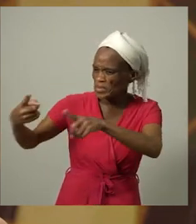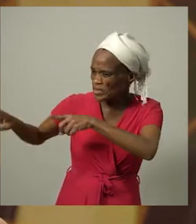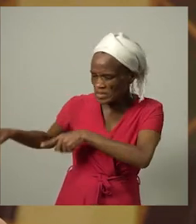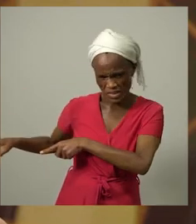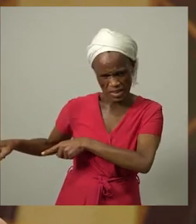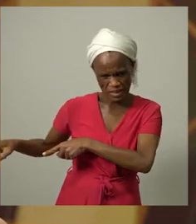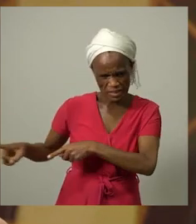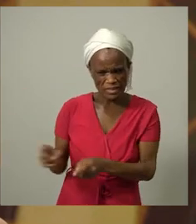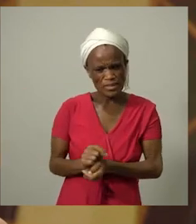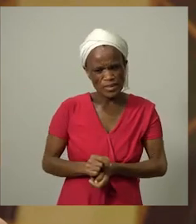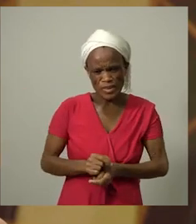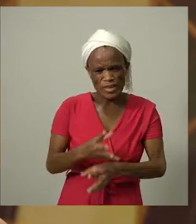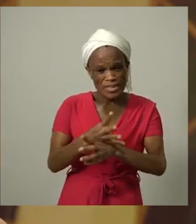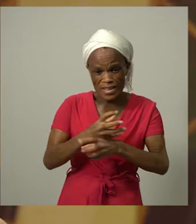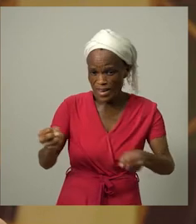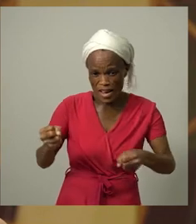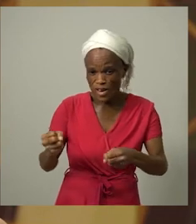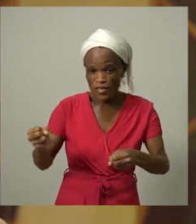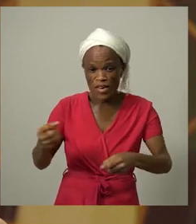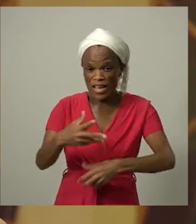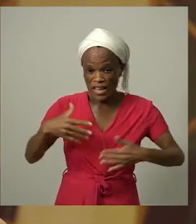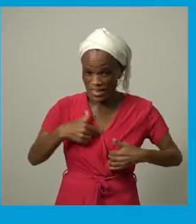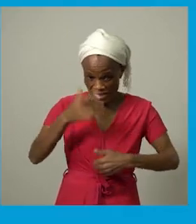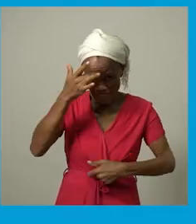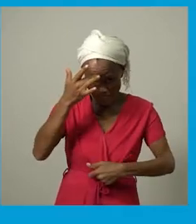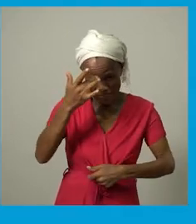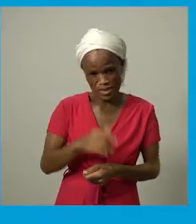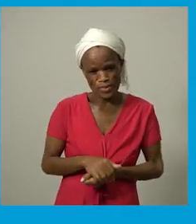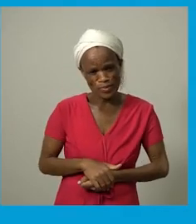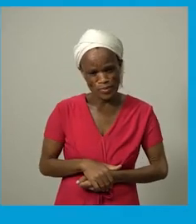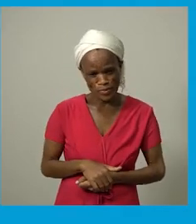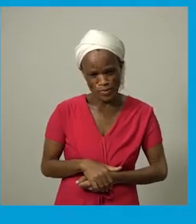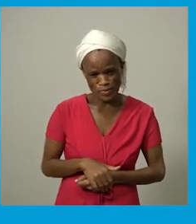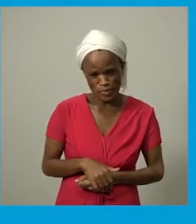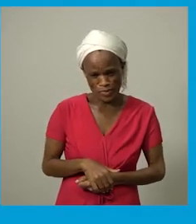sagomela zonke izifo ezikhona ezihlasela abantu uma besebancane.